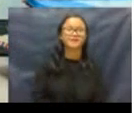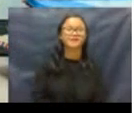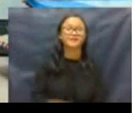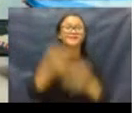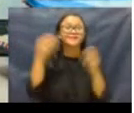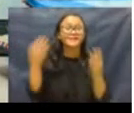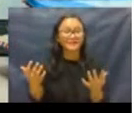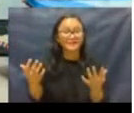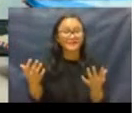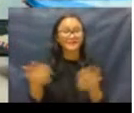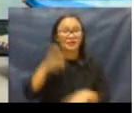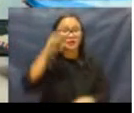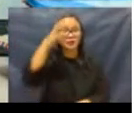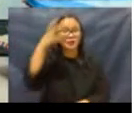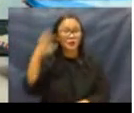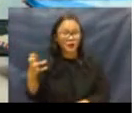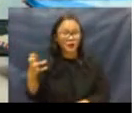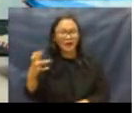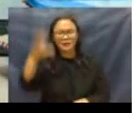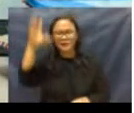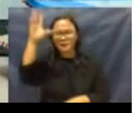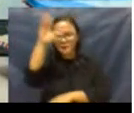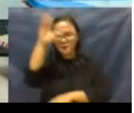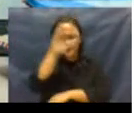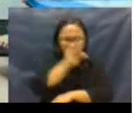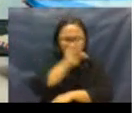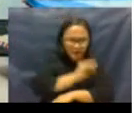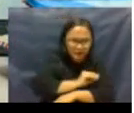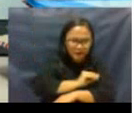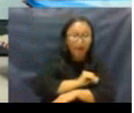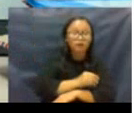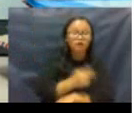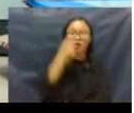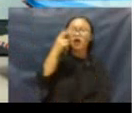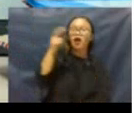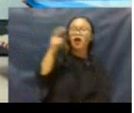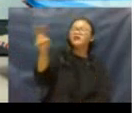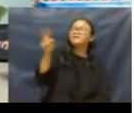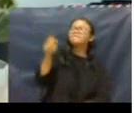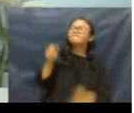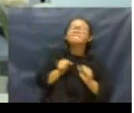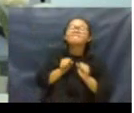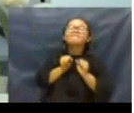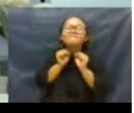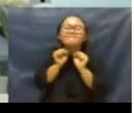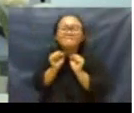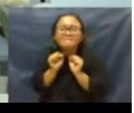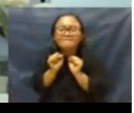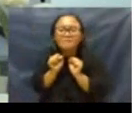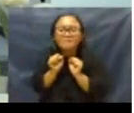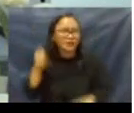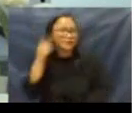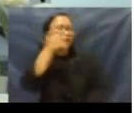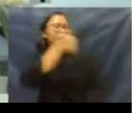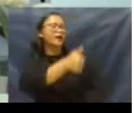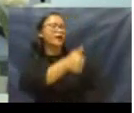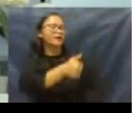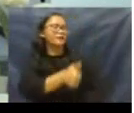Sore hari matahari terbenam, melihatnya dengan penuh kekaguman. Cakep.